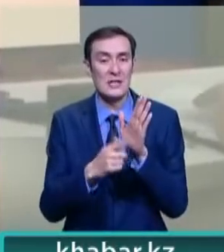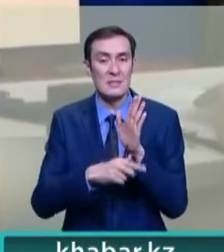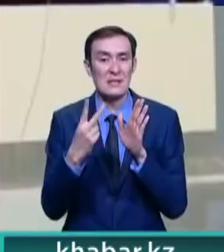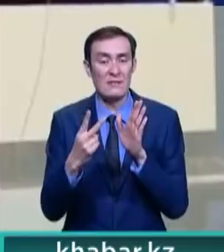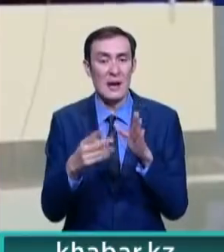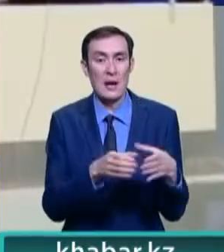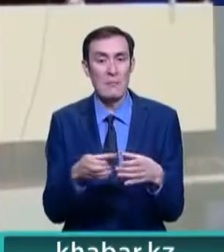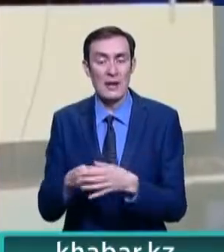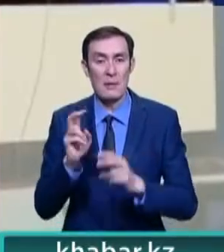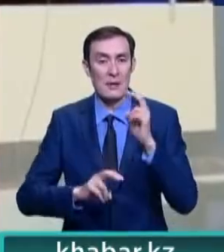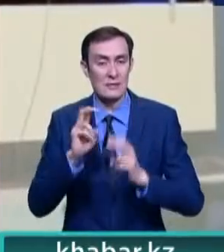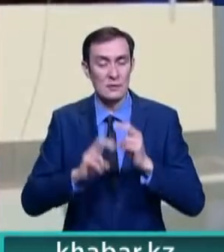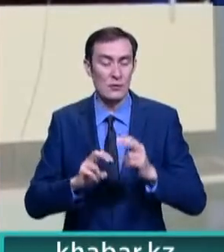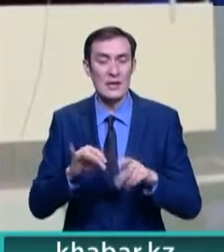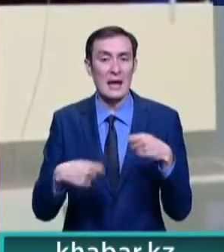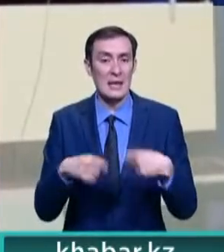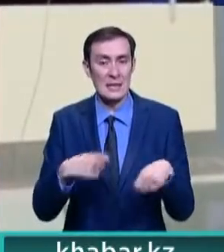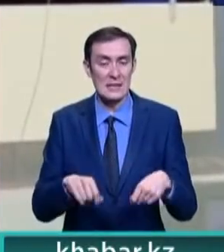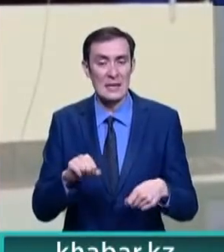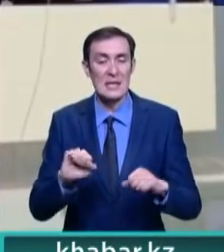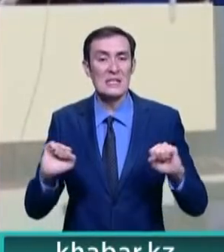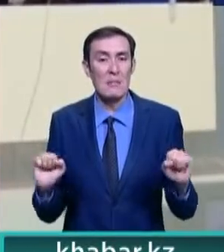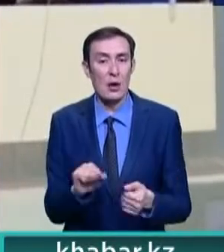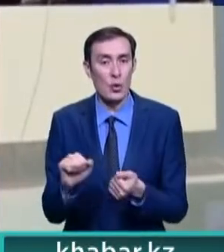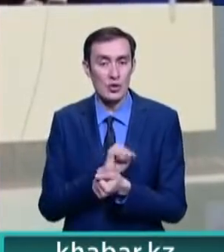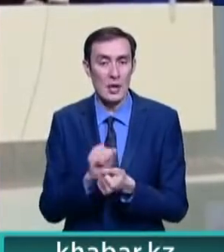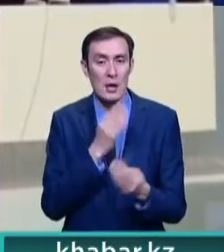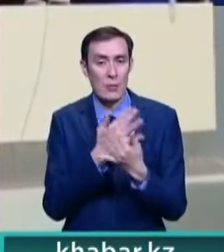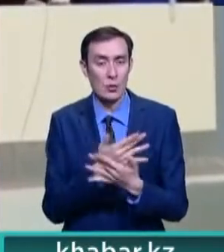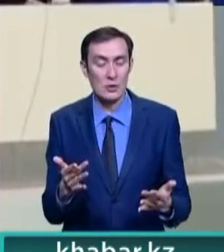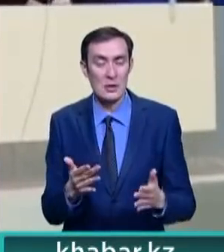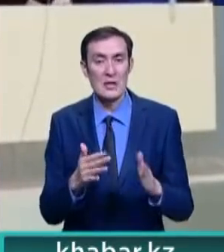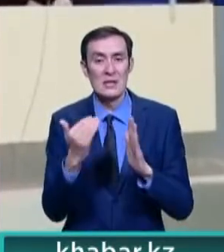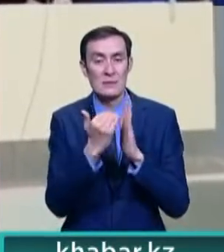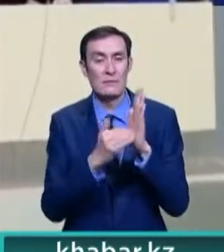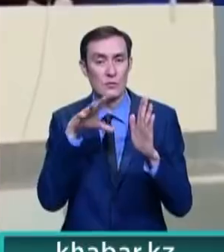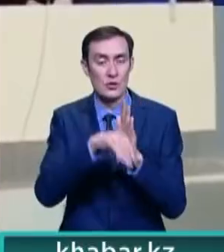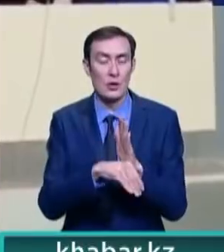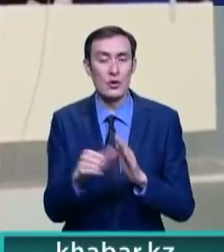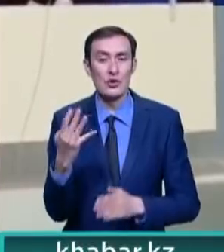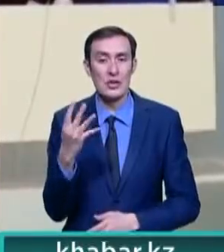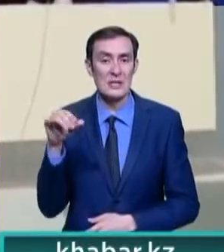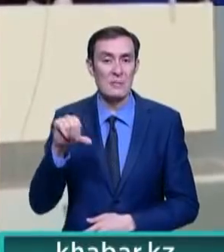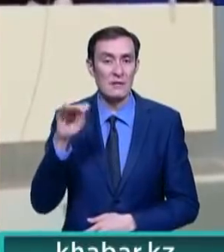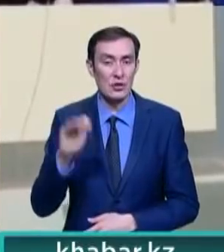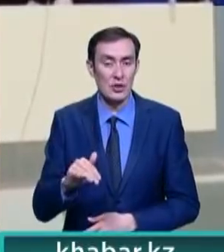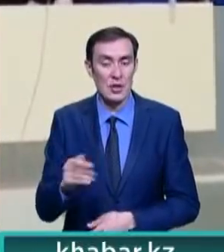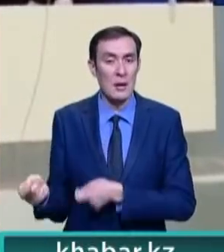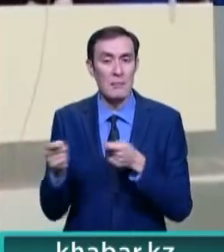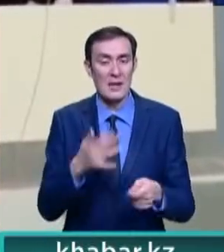местных предприятий по производству и реализации замороженной продукции. В систему загрузили информацию о 4500